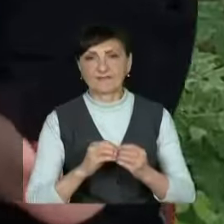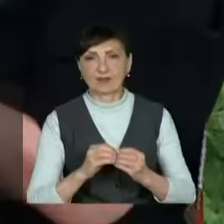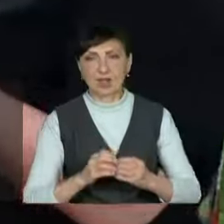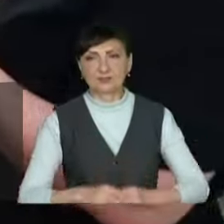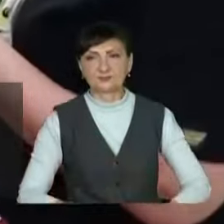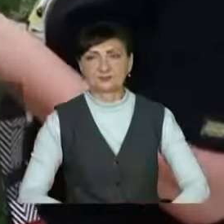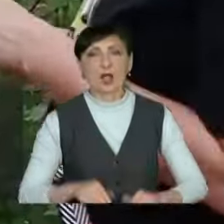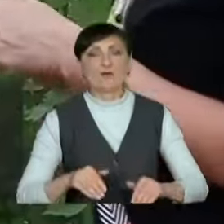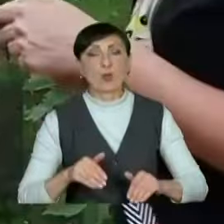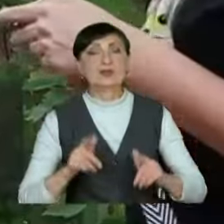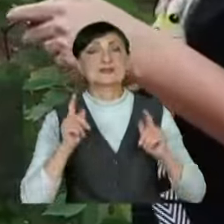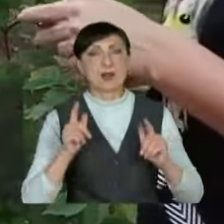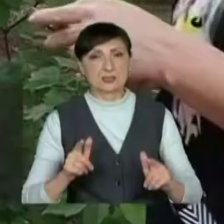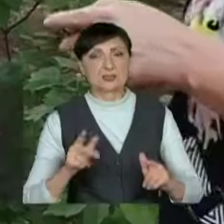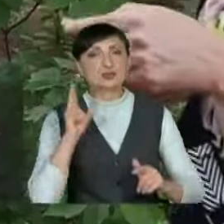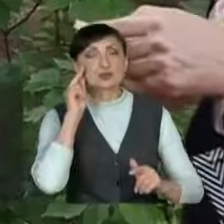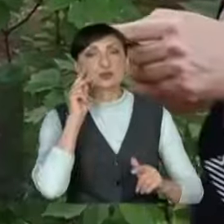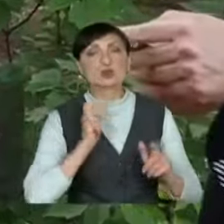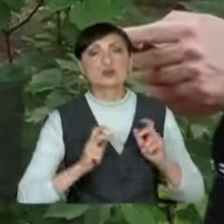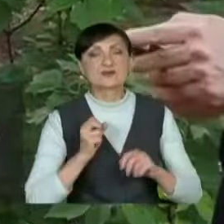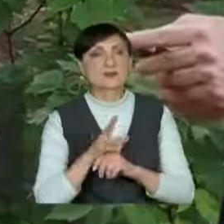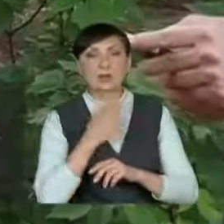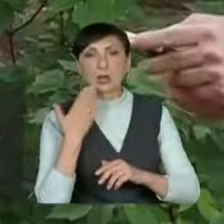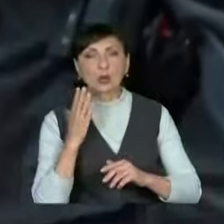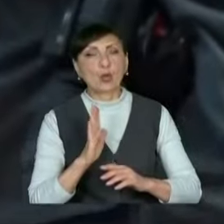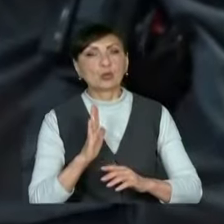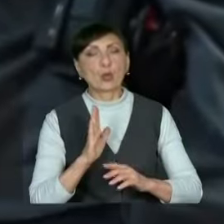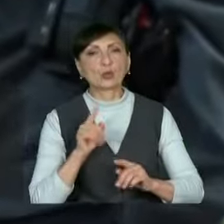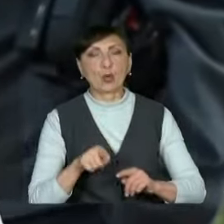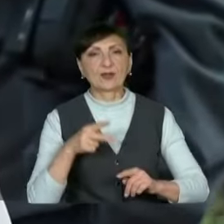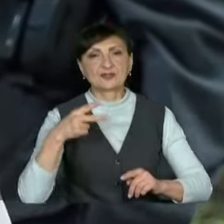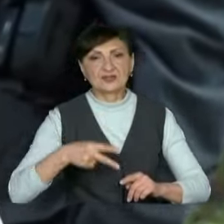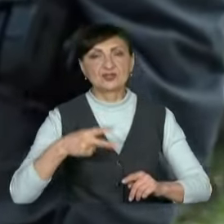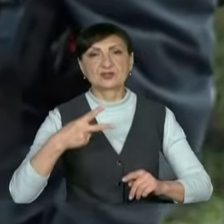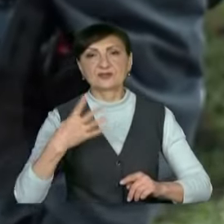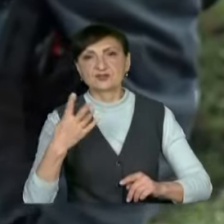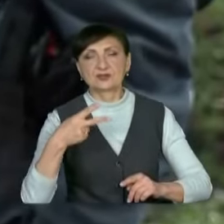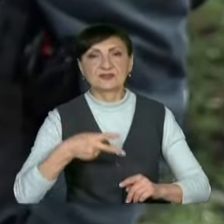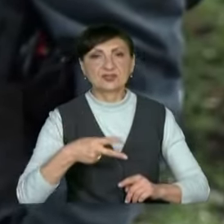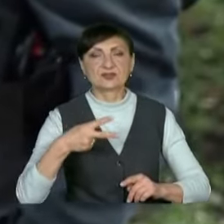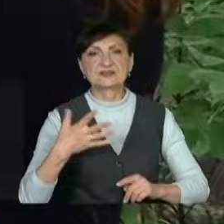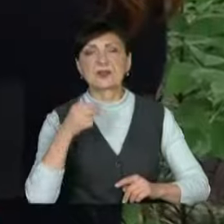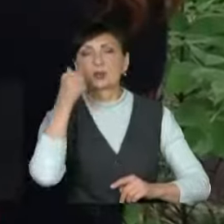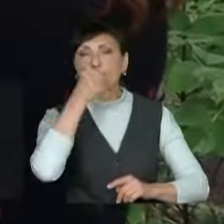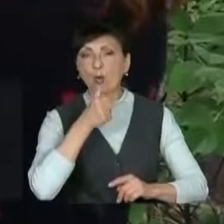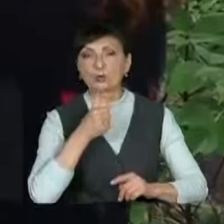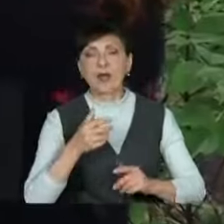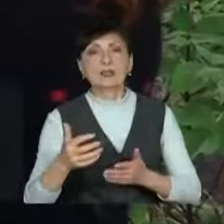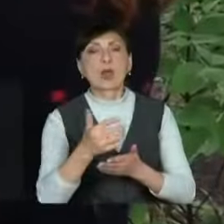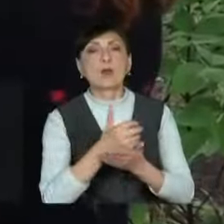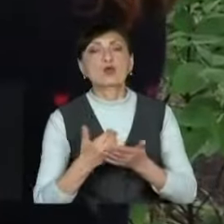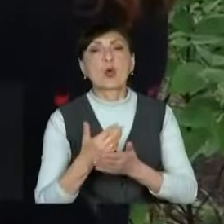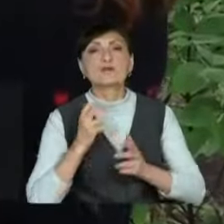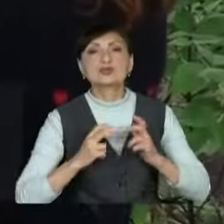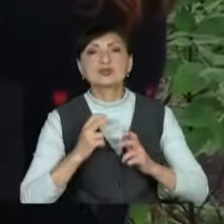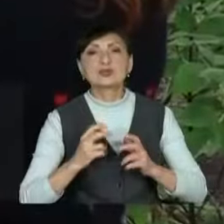В колледже согласились сохранить число учащихся, правда, только на предстоящий 2024-2025 учебный год. Набора новых студентов